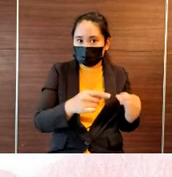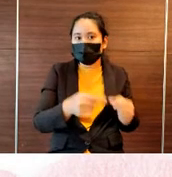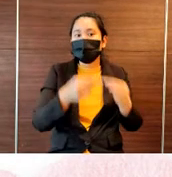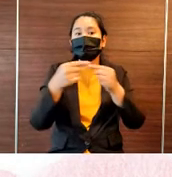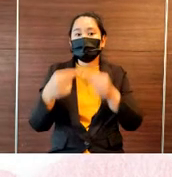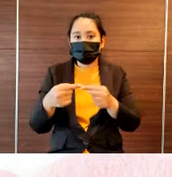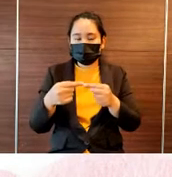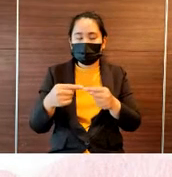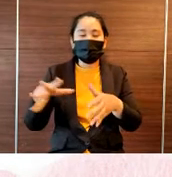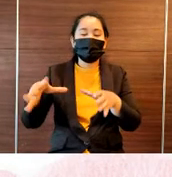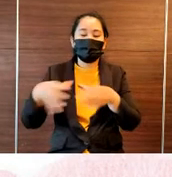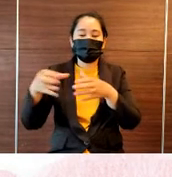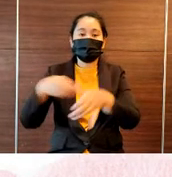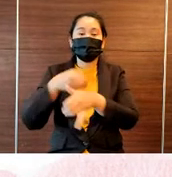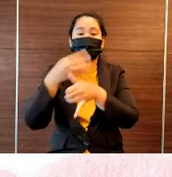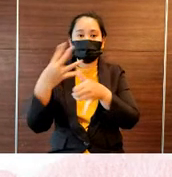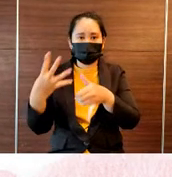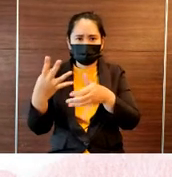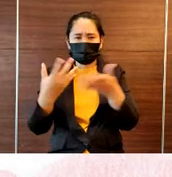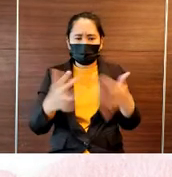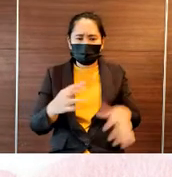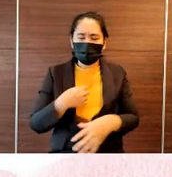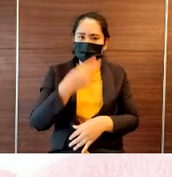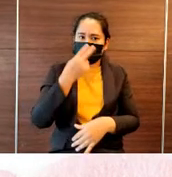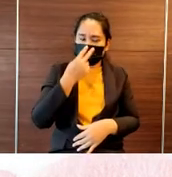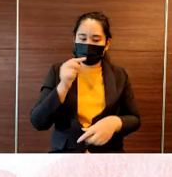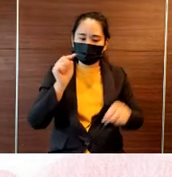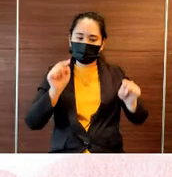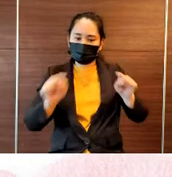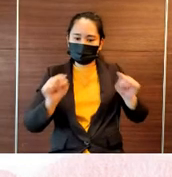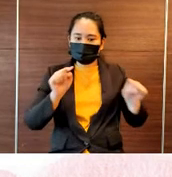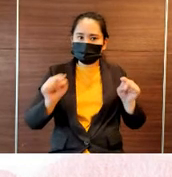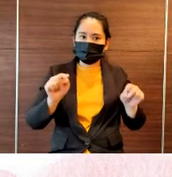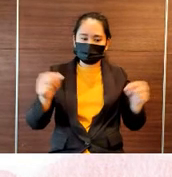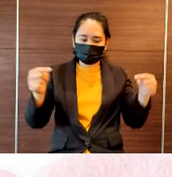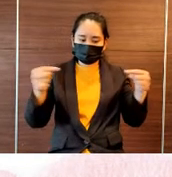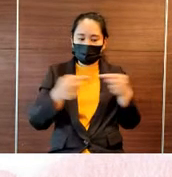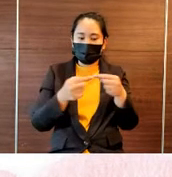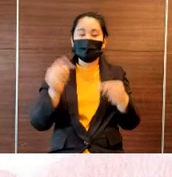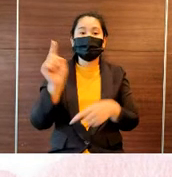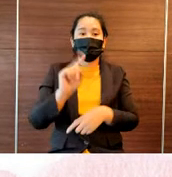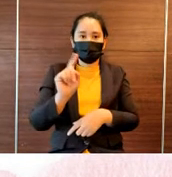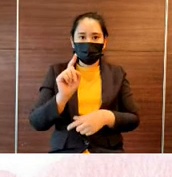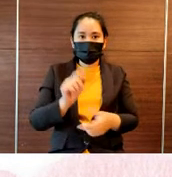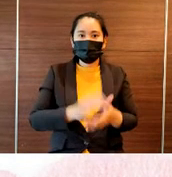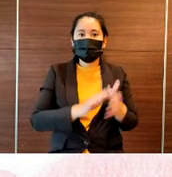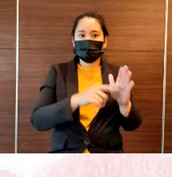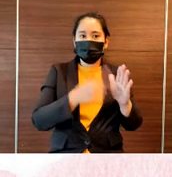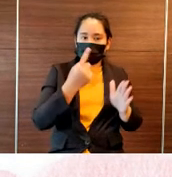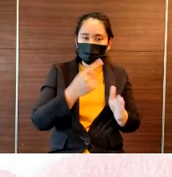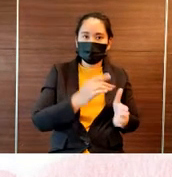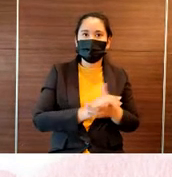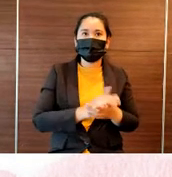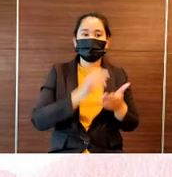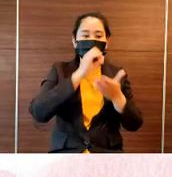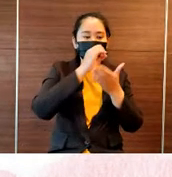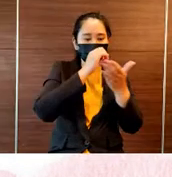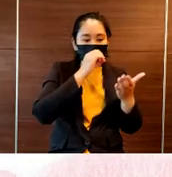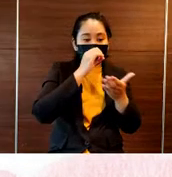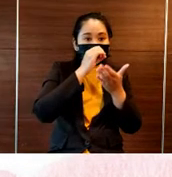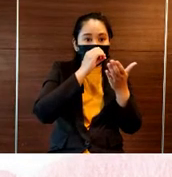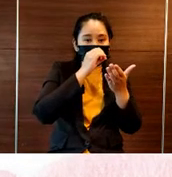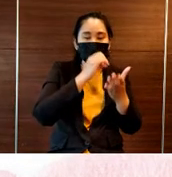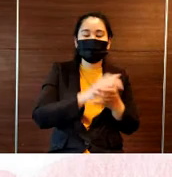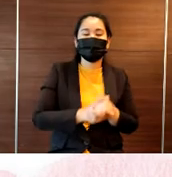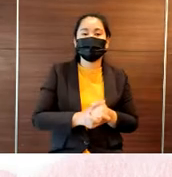ในเรื่องของความหลากหลายทางเพศนะคะแล้วเราก็ดูว่า2อันนี้มันมาเจอกันยังไงนะคะอันแรกอะค่ะเวลาพูดเรื่องแบบแผนเรื่องยาเสพติดเนี่ย